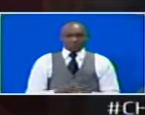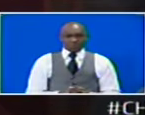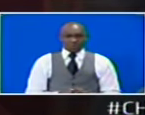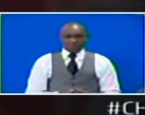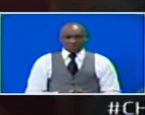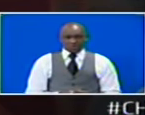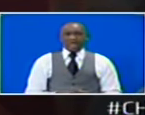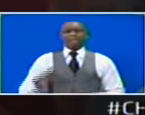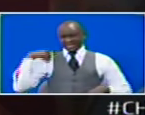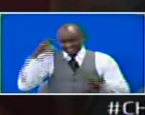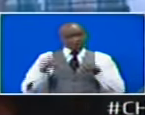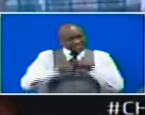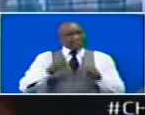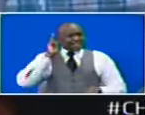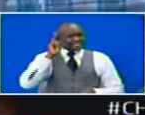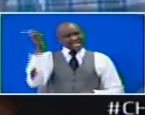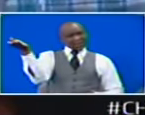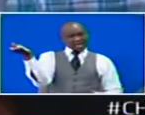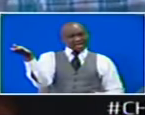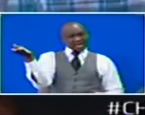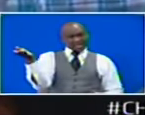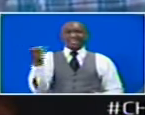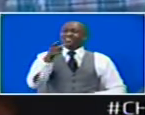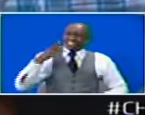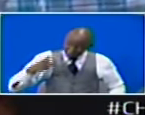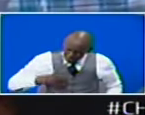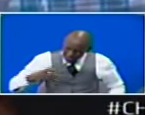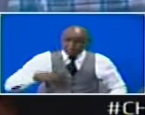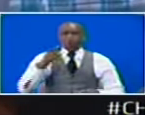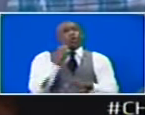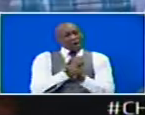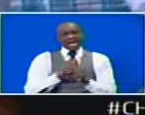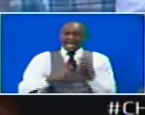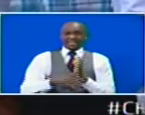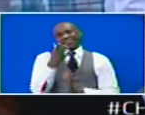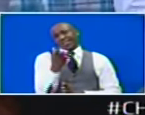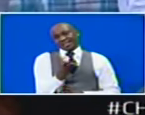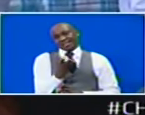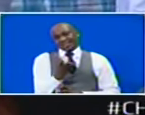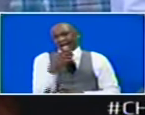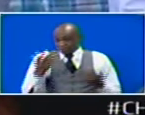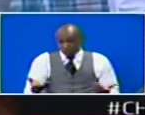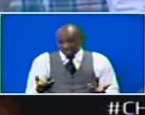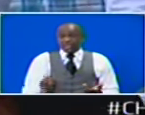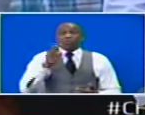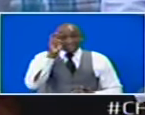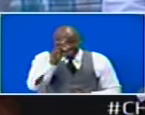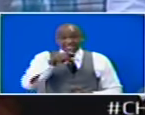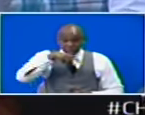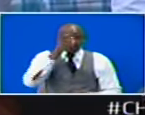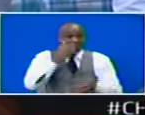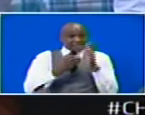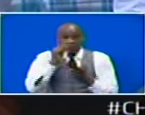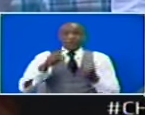Kwani Mexico ni kisi? Hawa tulikuwa watu wenye ukakamavu mkubwa zaidi. Unaona ile